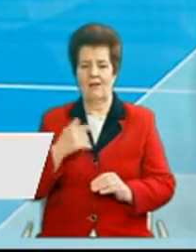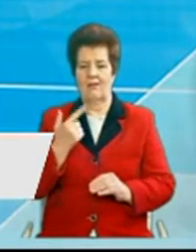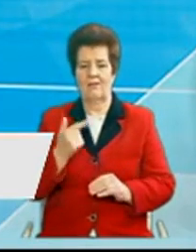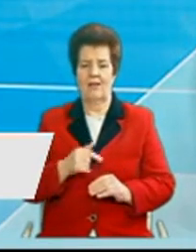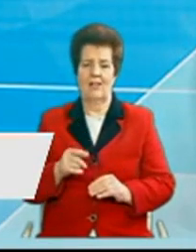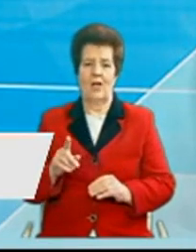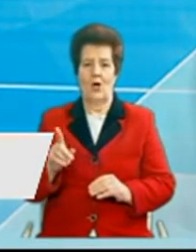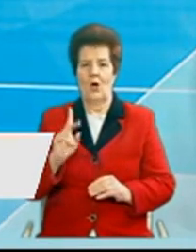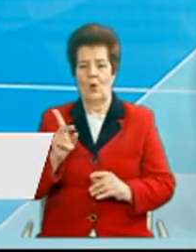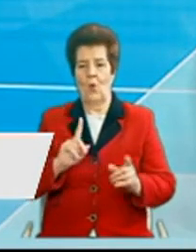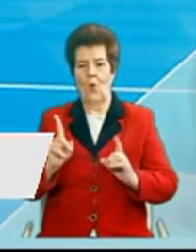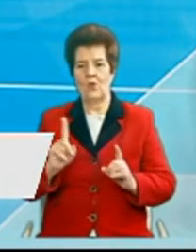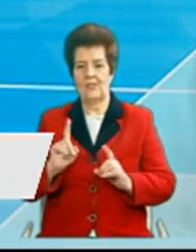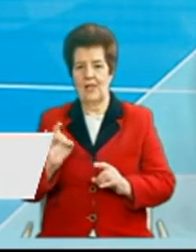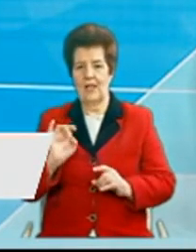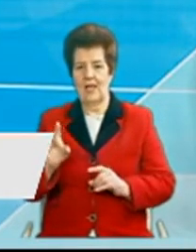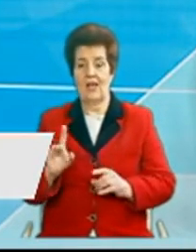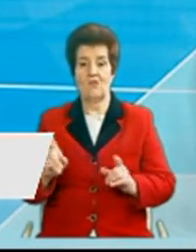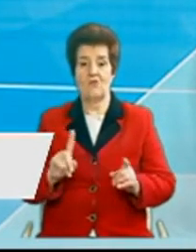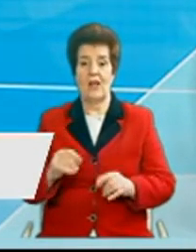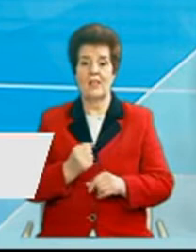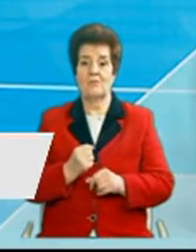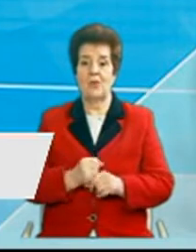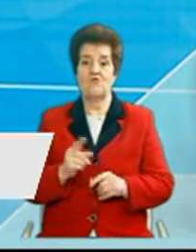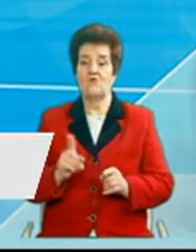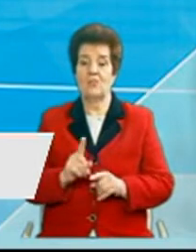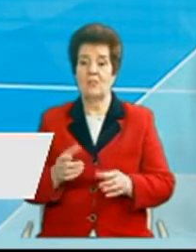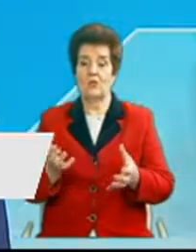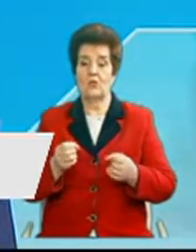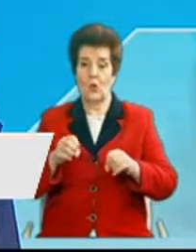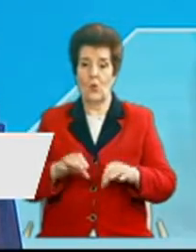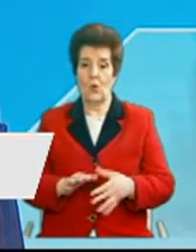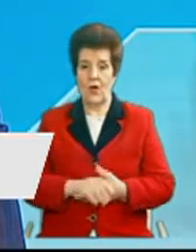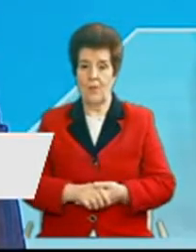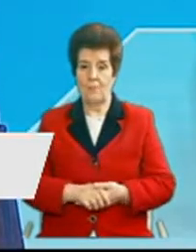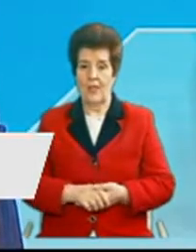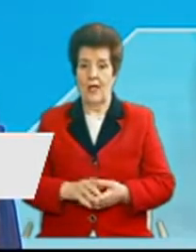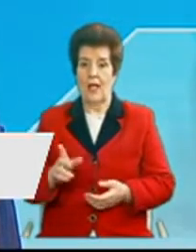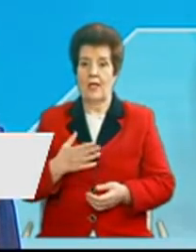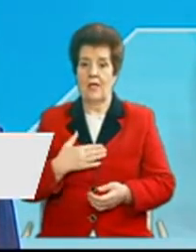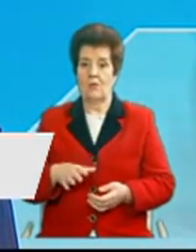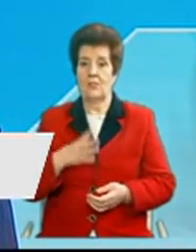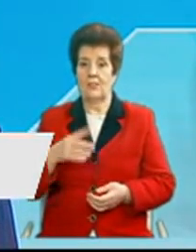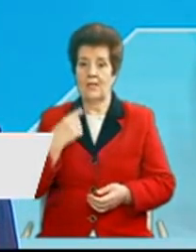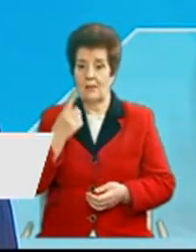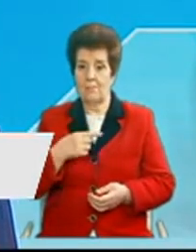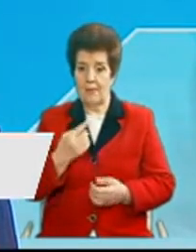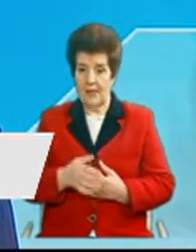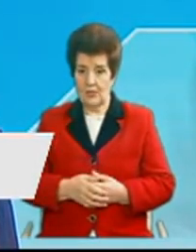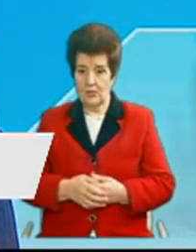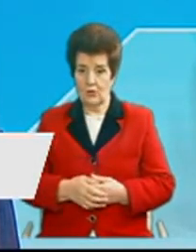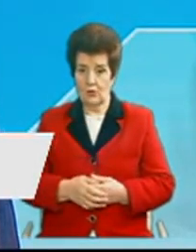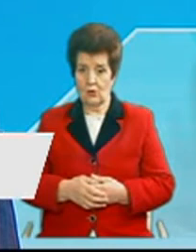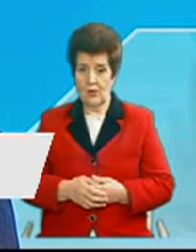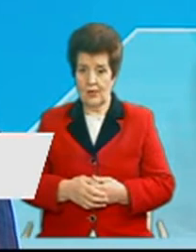consilierii, cu angajații, dar ce act a semna, ce măsură ați lua? Deci sunt persoana care niciodată nu m-a